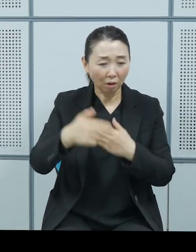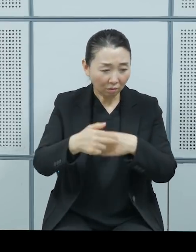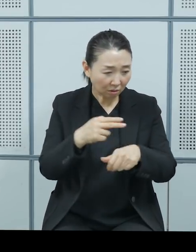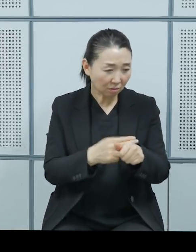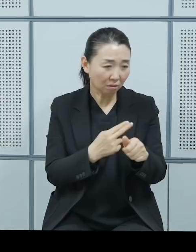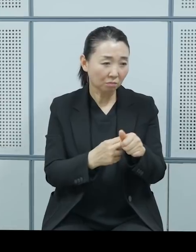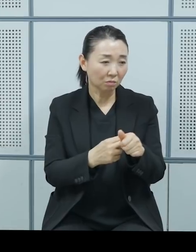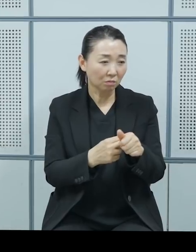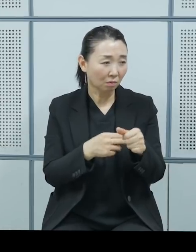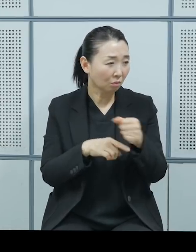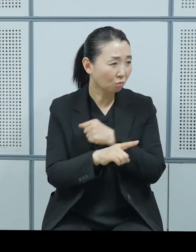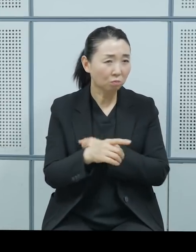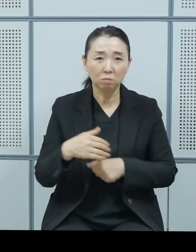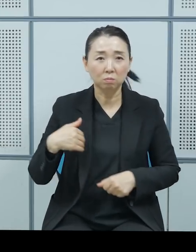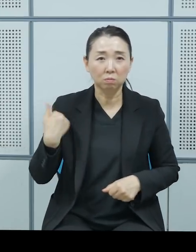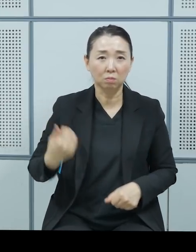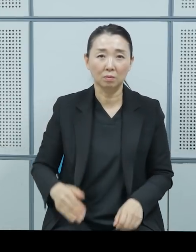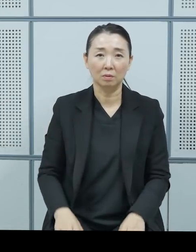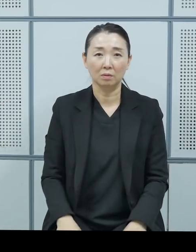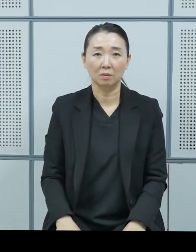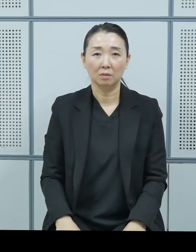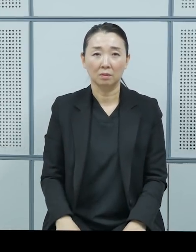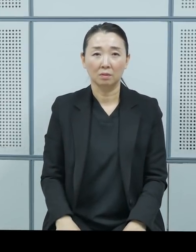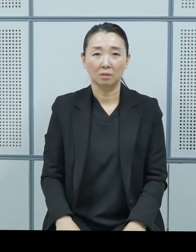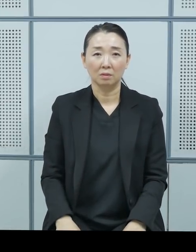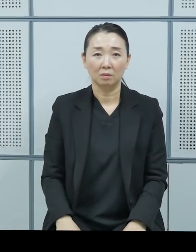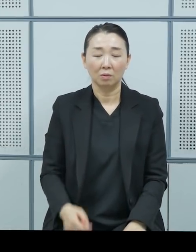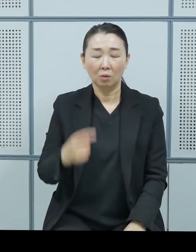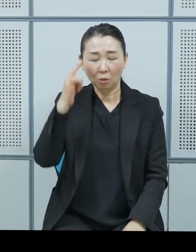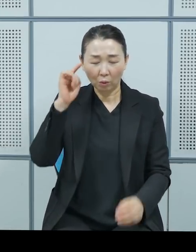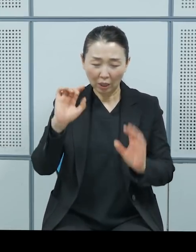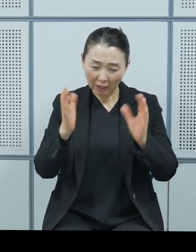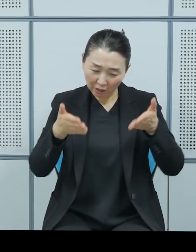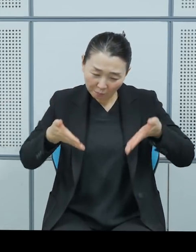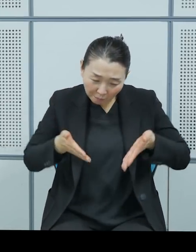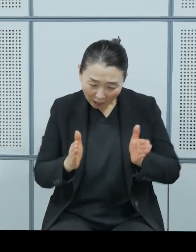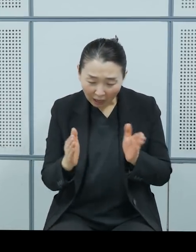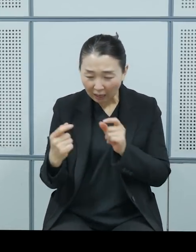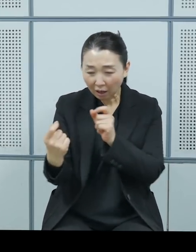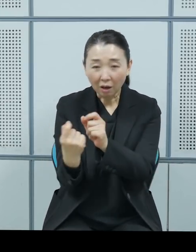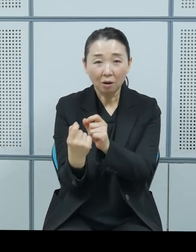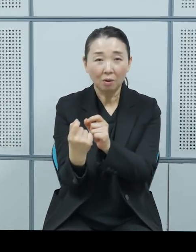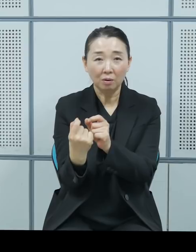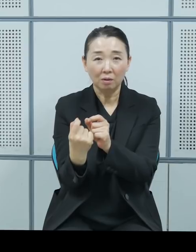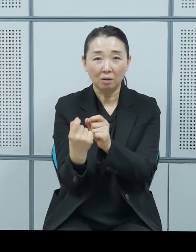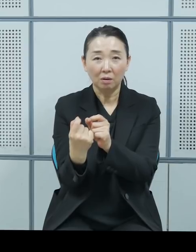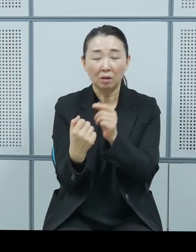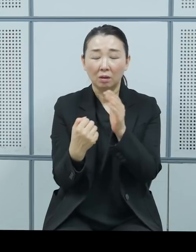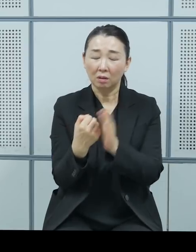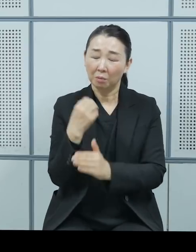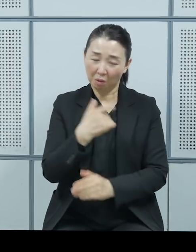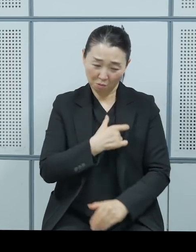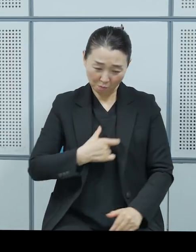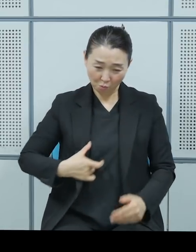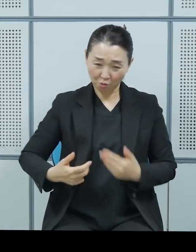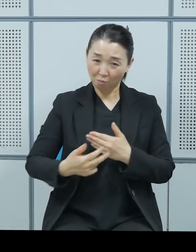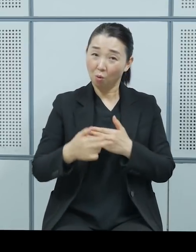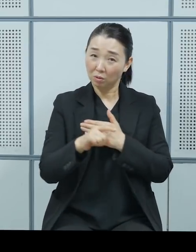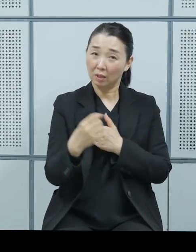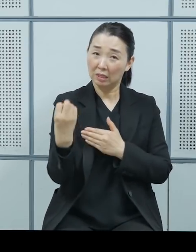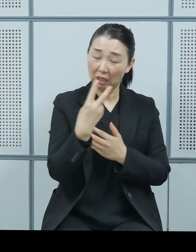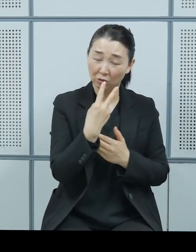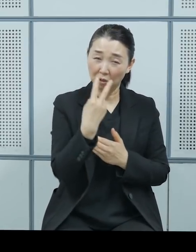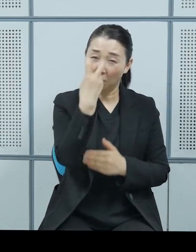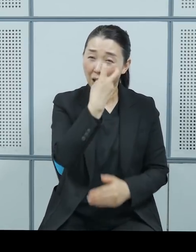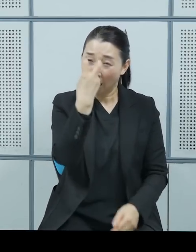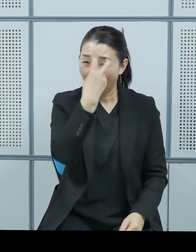선생님들도 이유를 모르고요. 모르고 그게 출산이 임박했기 때문에 보통 이제 보건소나 병원에 자주 가서